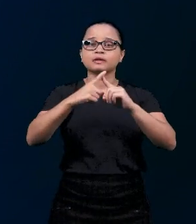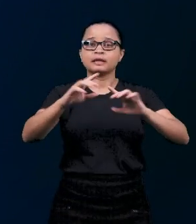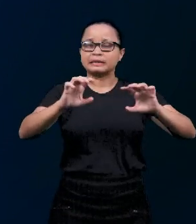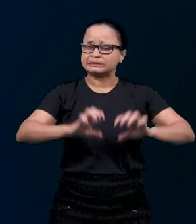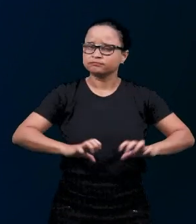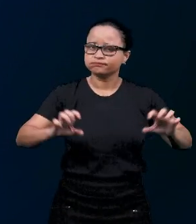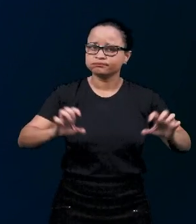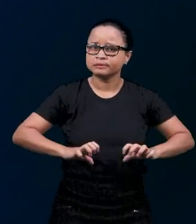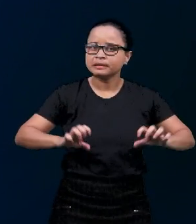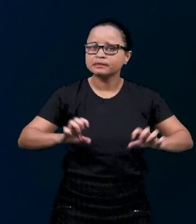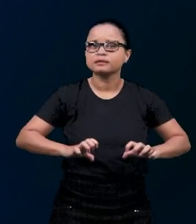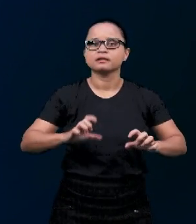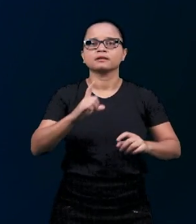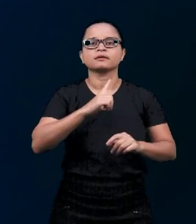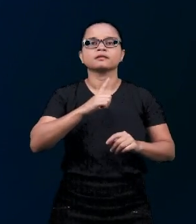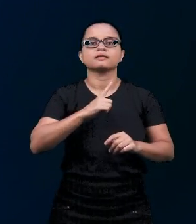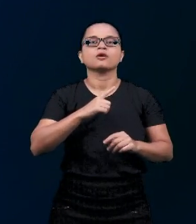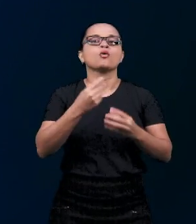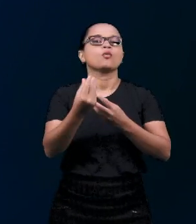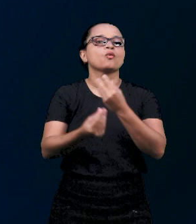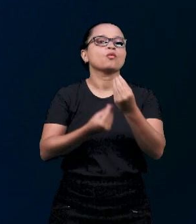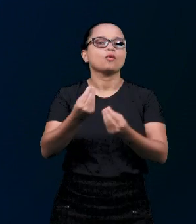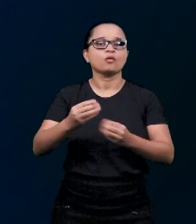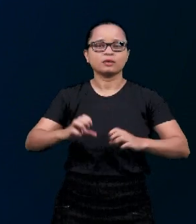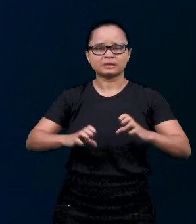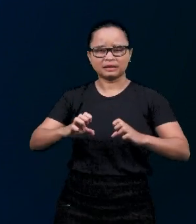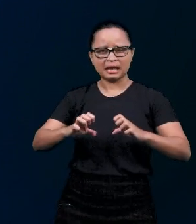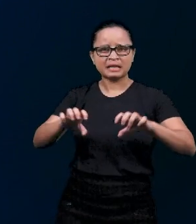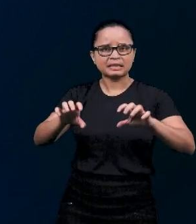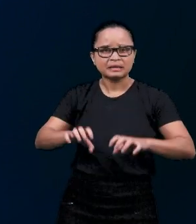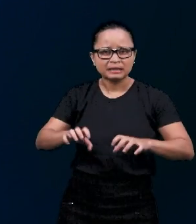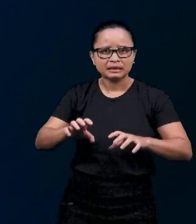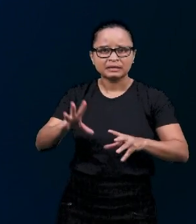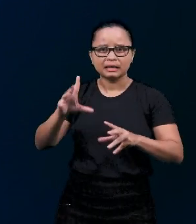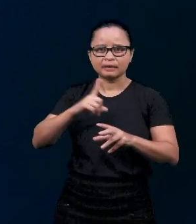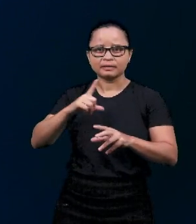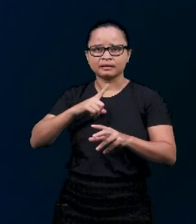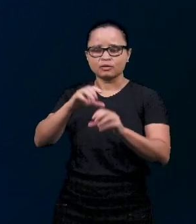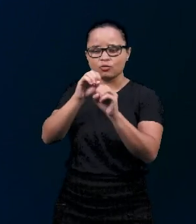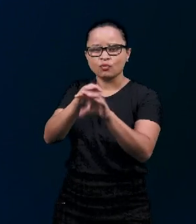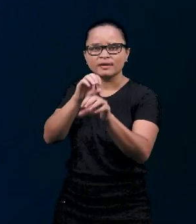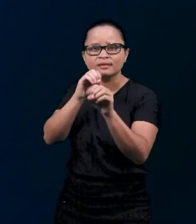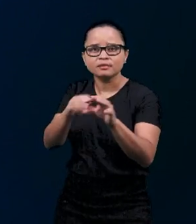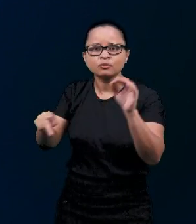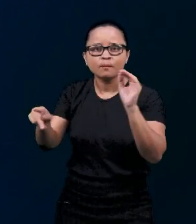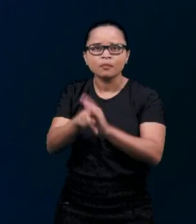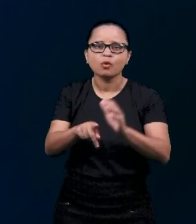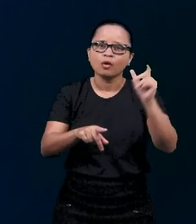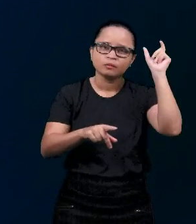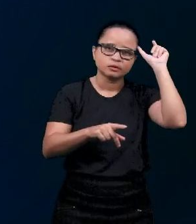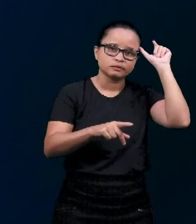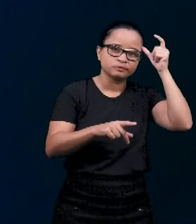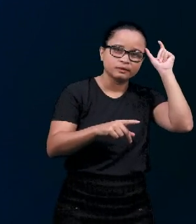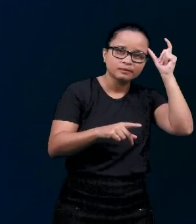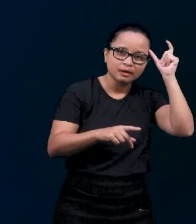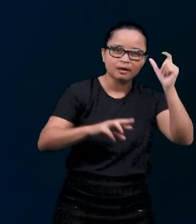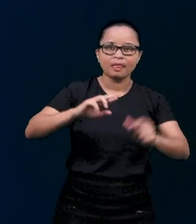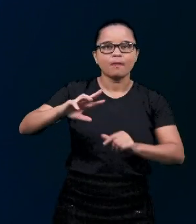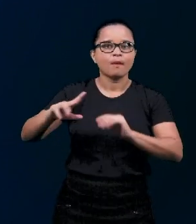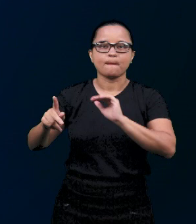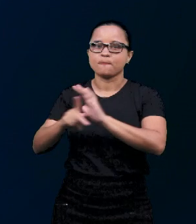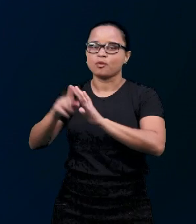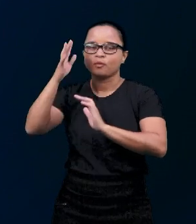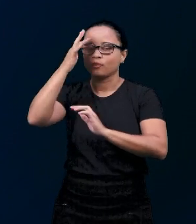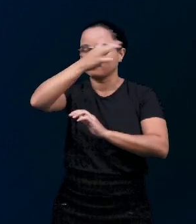la synagogue de Satan. C'était un enseignement que ce n'était pas l'enseignement de la doctrine du Saint-Esprit. Nous voyons dans l'église de Pergame aussi,